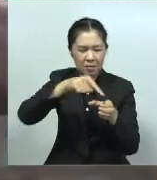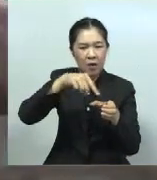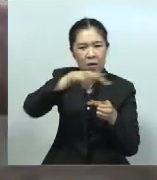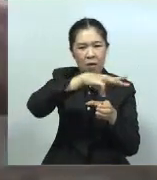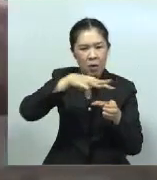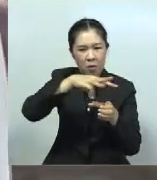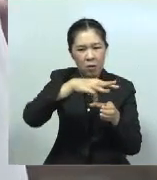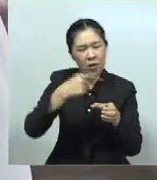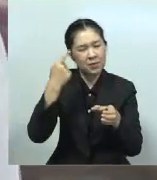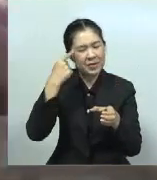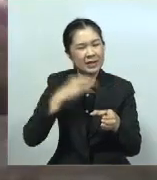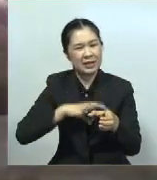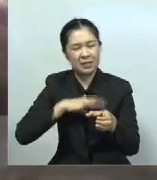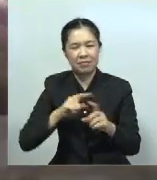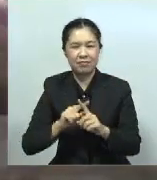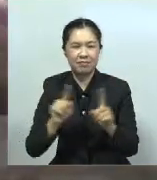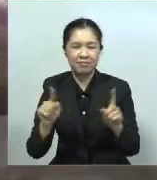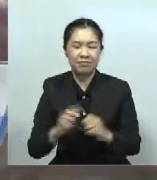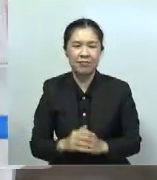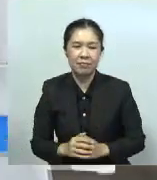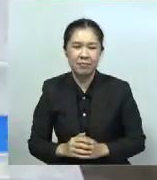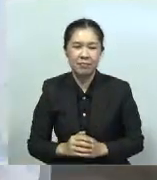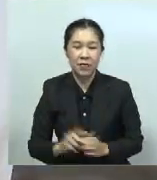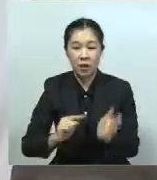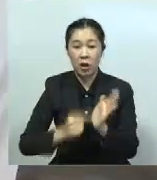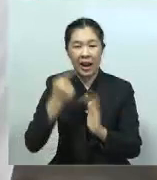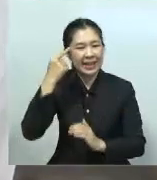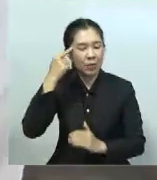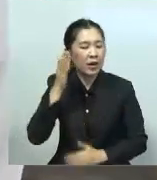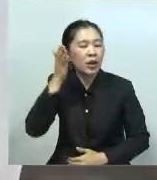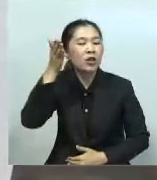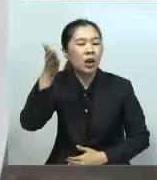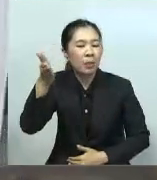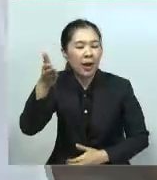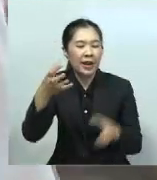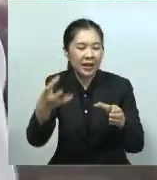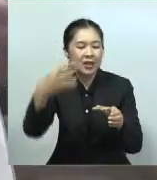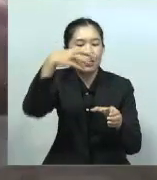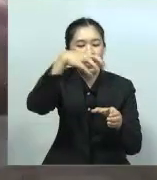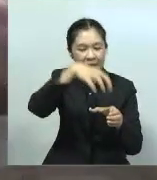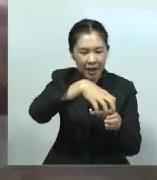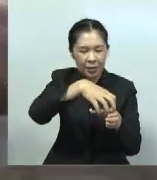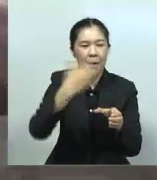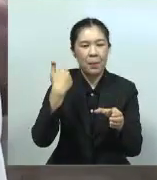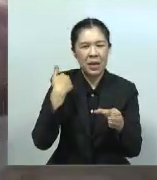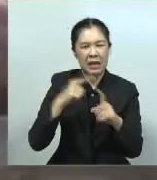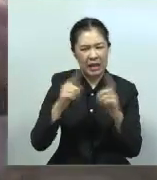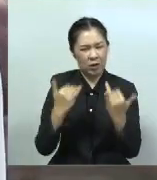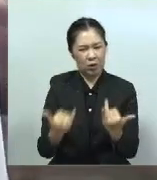นึกว่ามันขาดอะไรไปอยู่แต่ทีแรกก็คิดว่าเขาจะมาทำหัวปูนหรืออะไรสวมที่หลังไม่แต่นี่ไม่